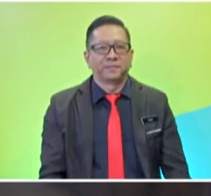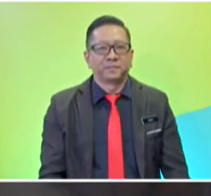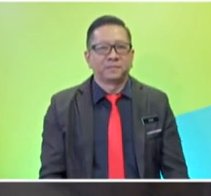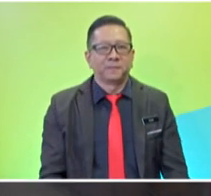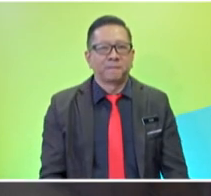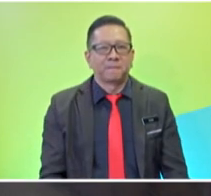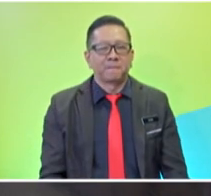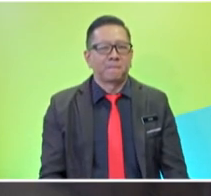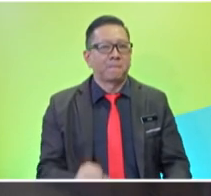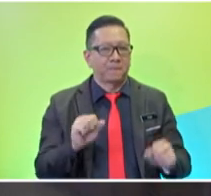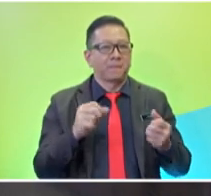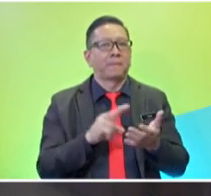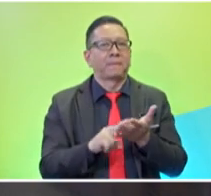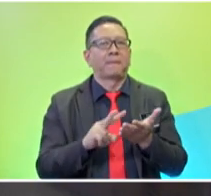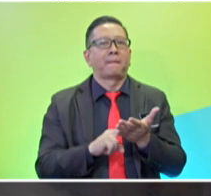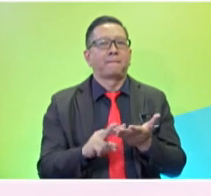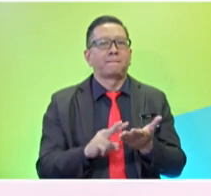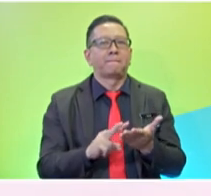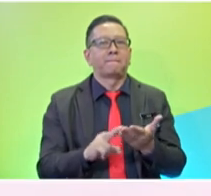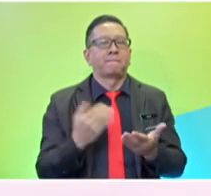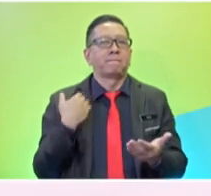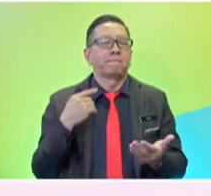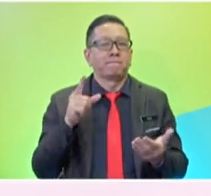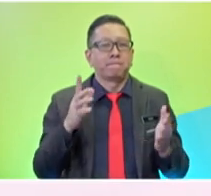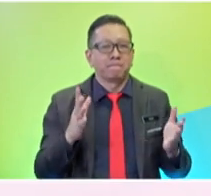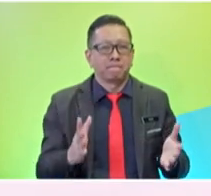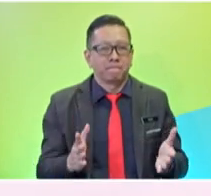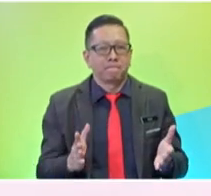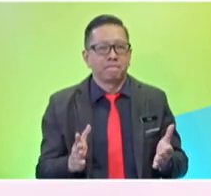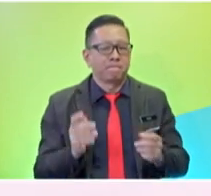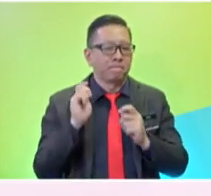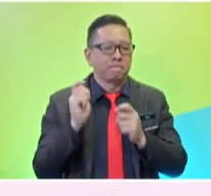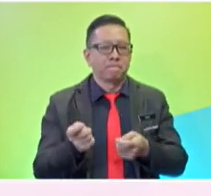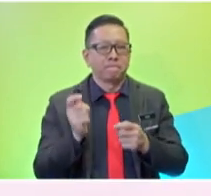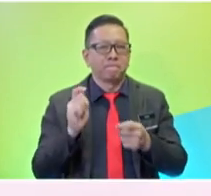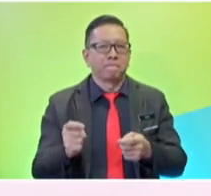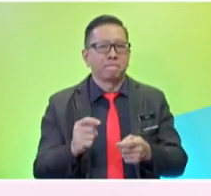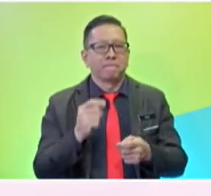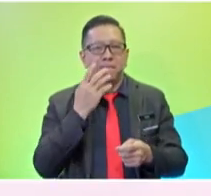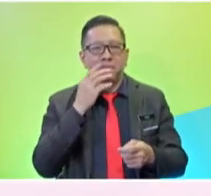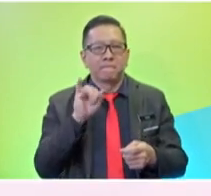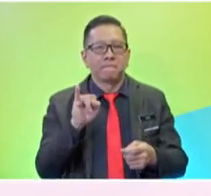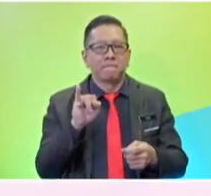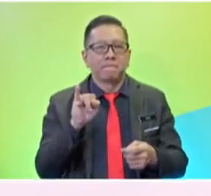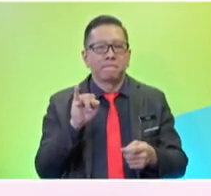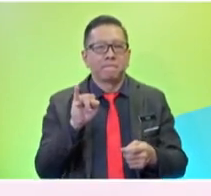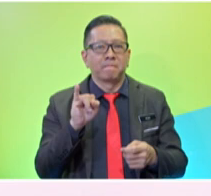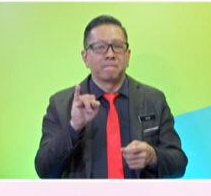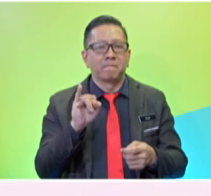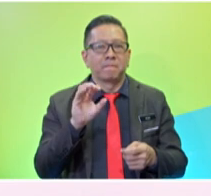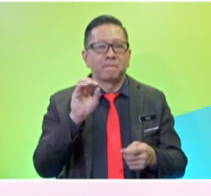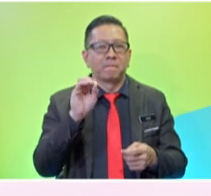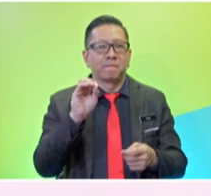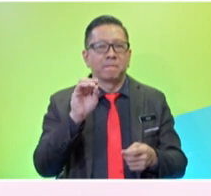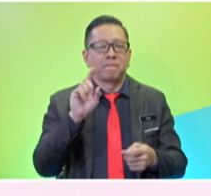boleh saya bacakan soal lain sedikit seorang peladang menanam tiga pokok ciri per kosong perpuluhan lima